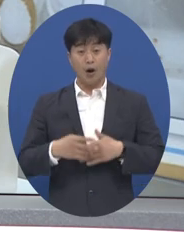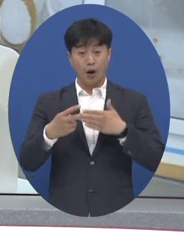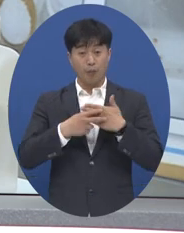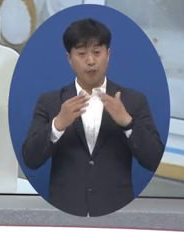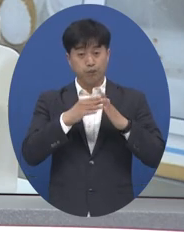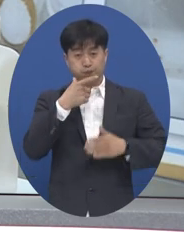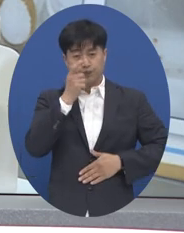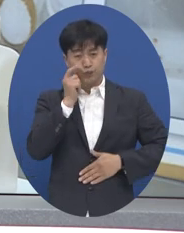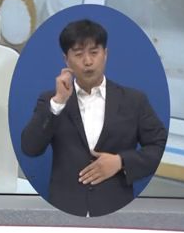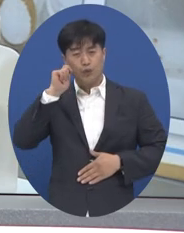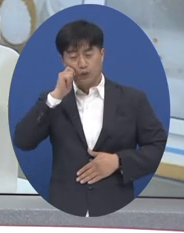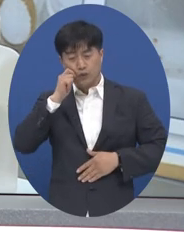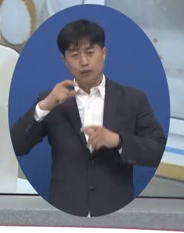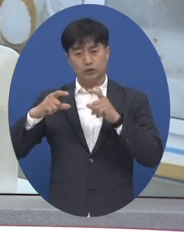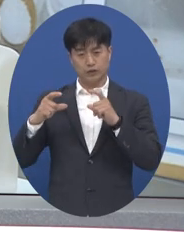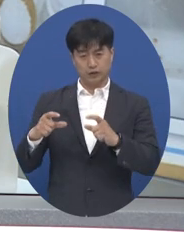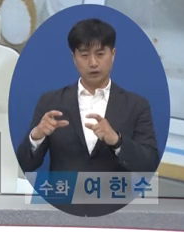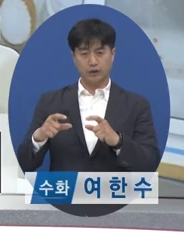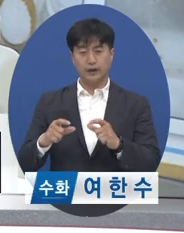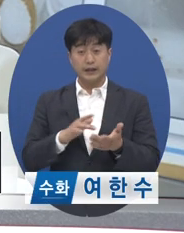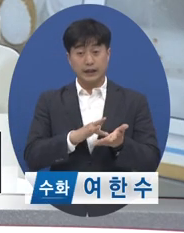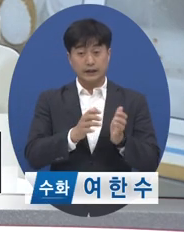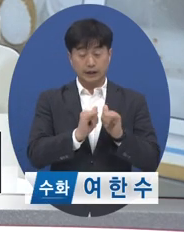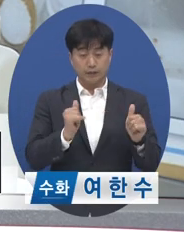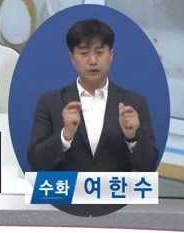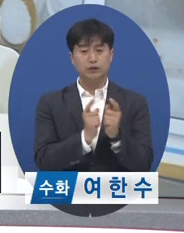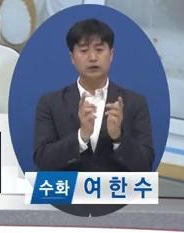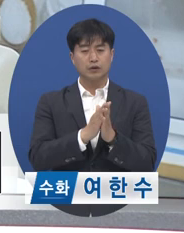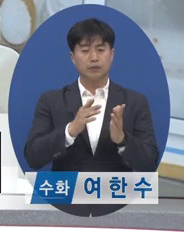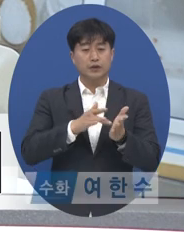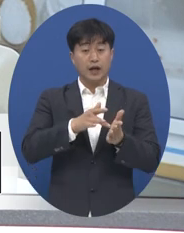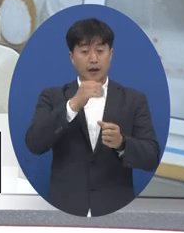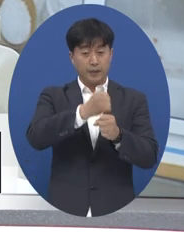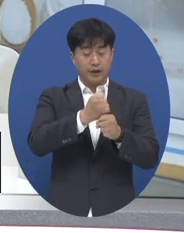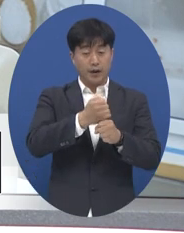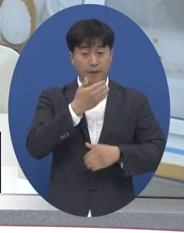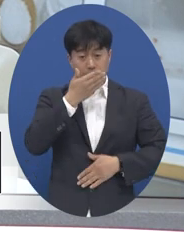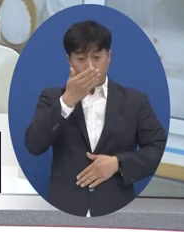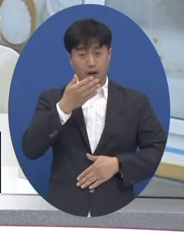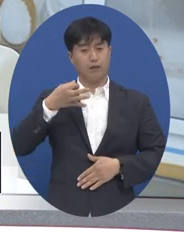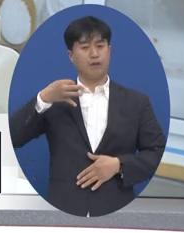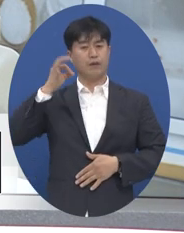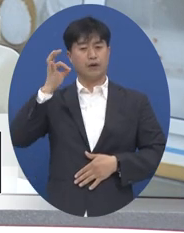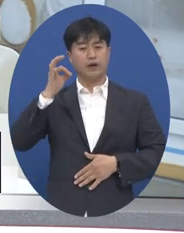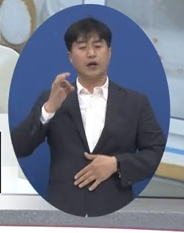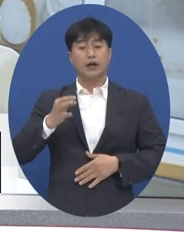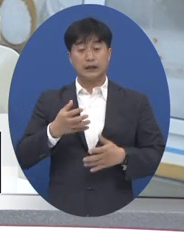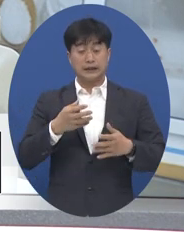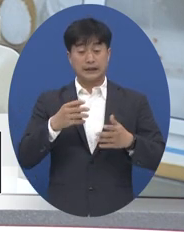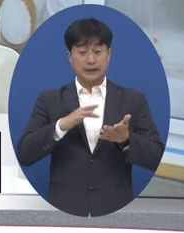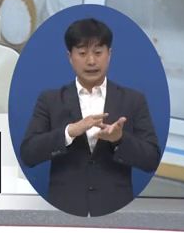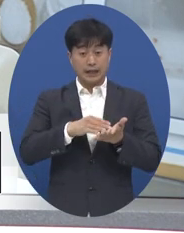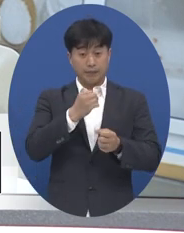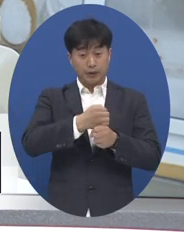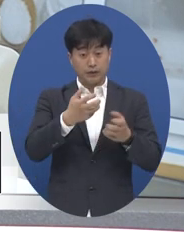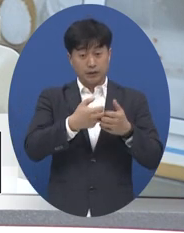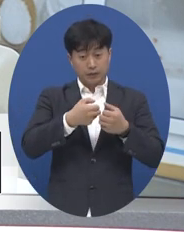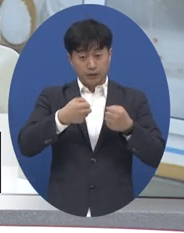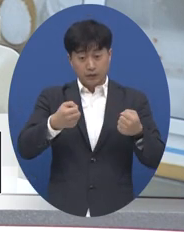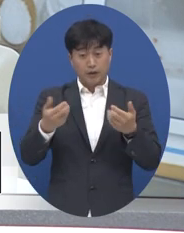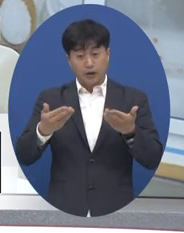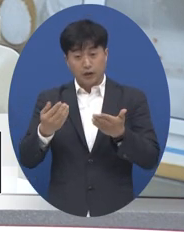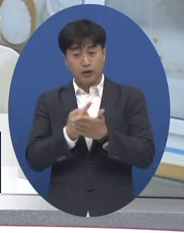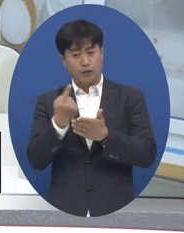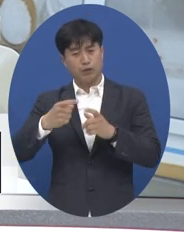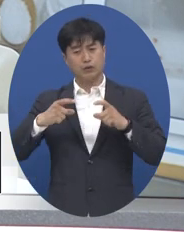병원 등이 부족해 애를 먹는 일부 지역에 약사가 직접 약을 조제해 줄수 있도록 허용한 의약분업 예외지역 지정